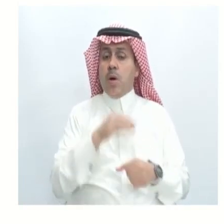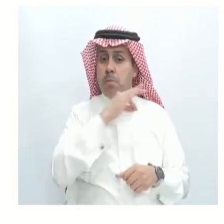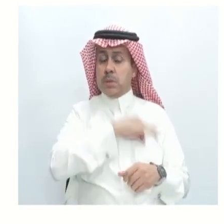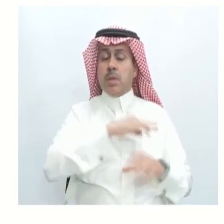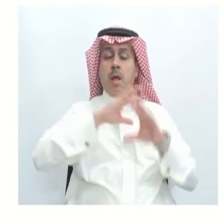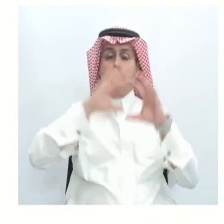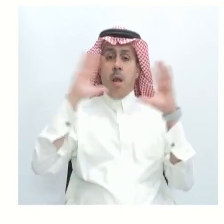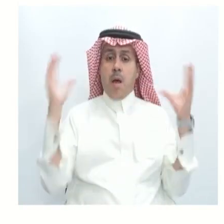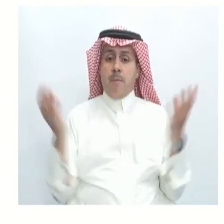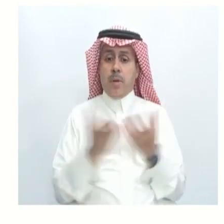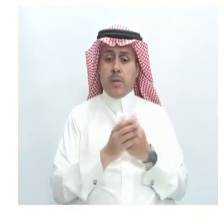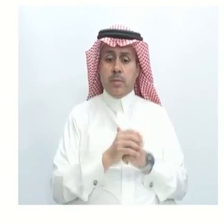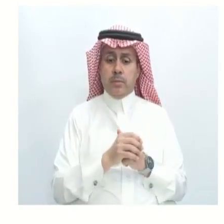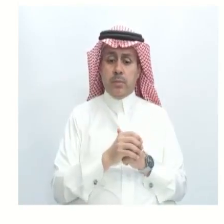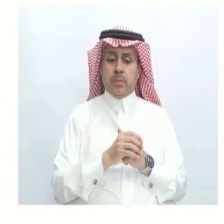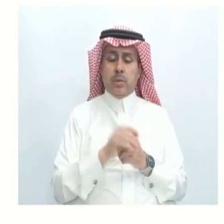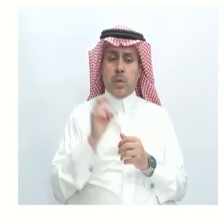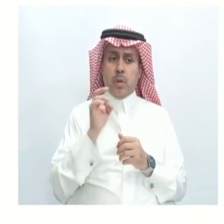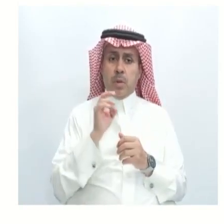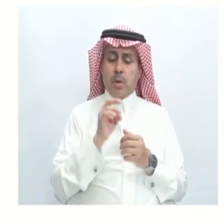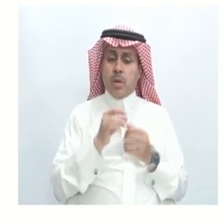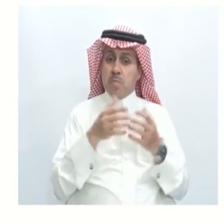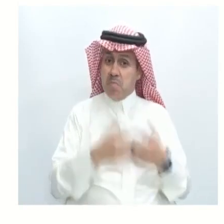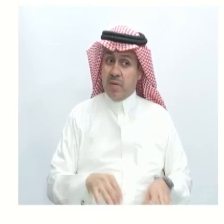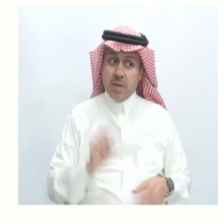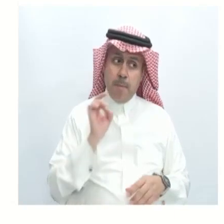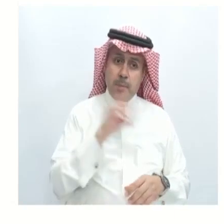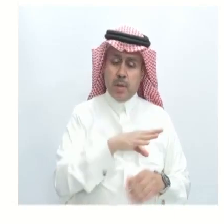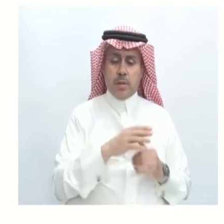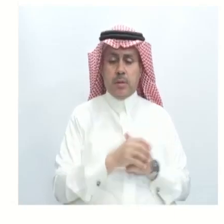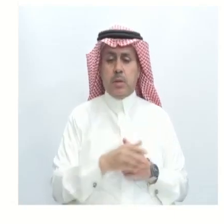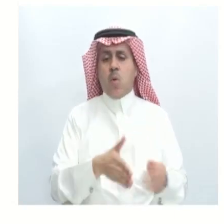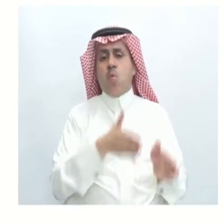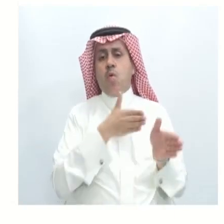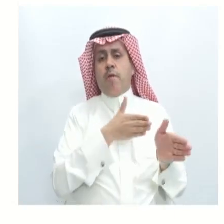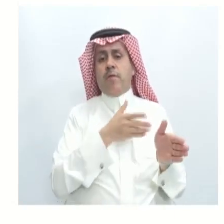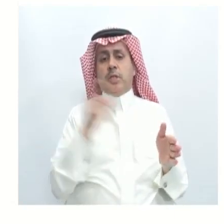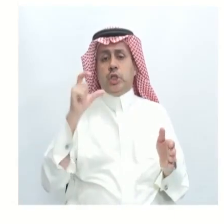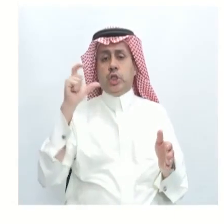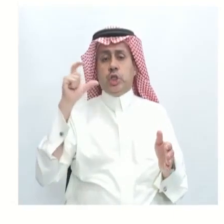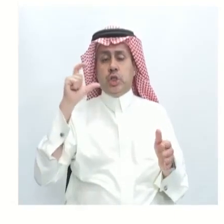المفسده في شؤون الدوله وفقا لقواعد الشريعه الاسلاميه